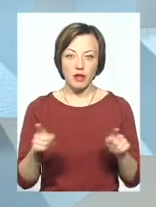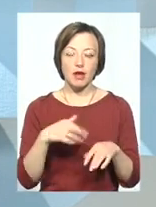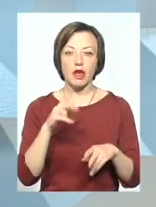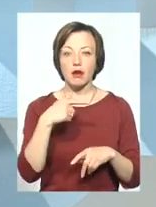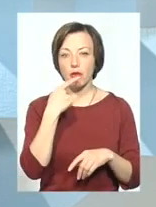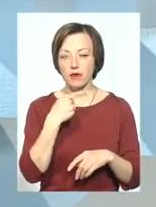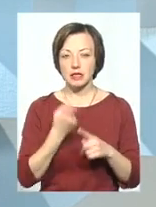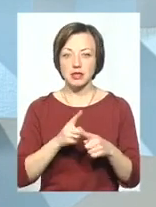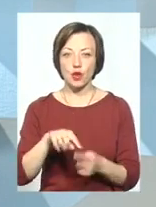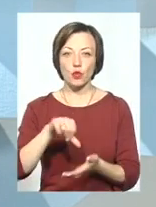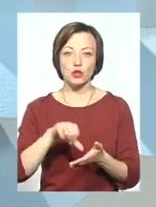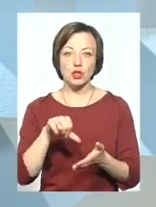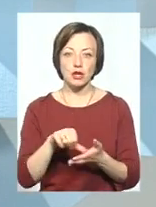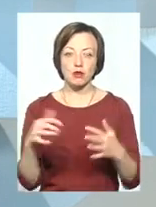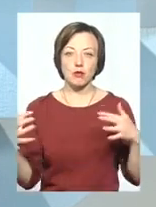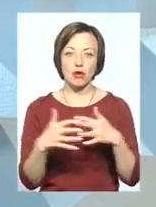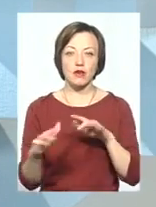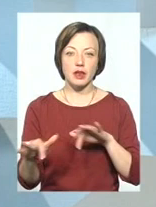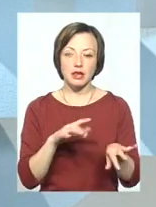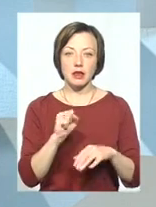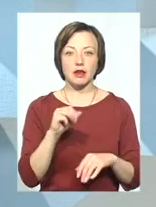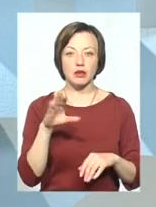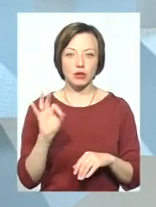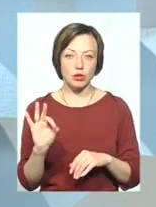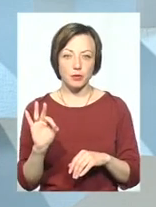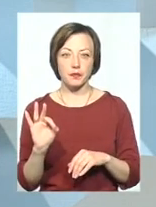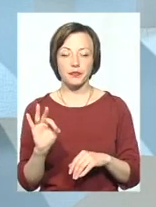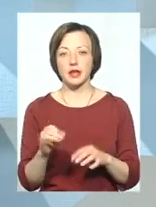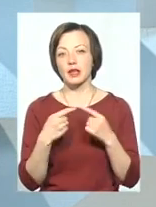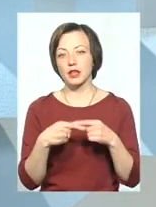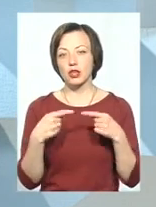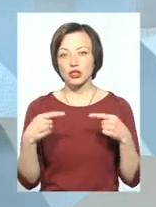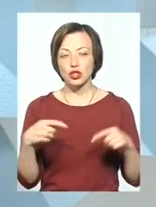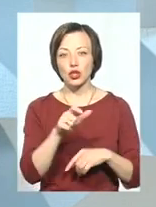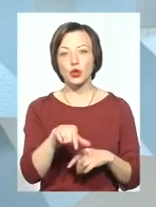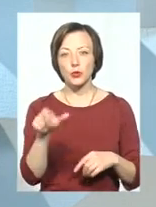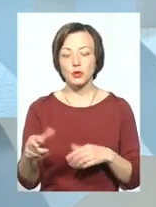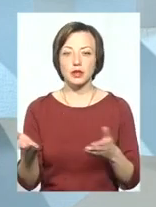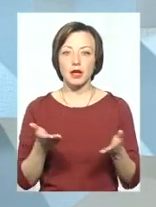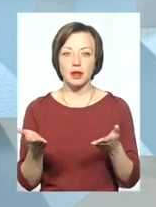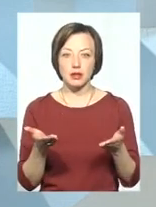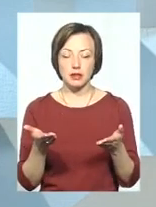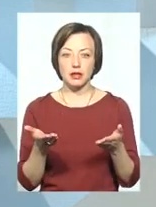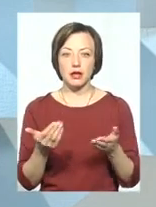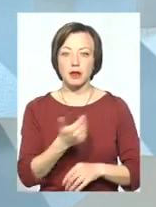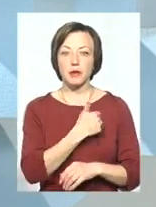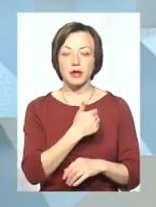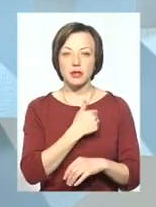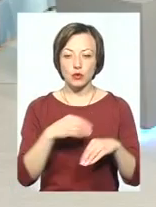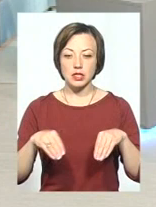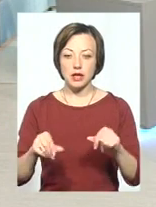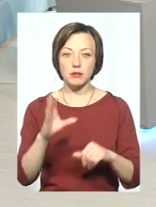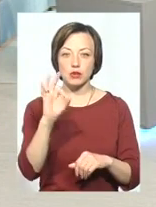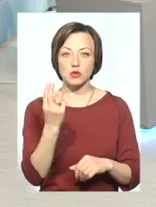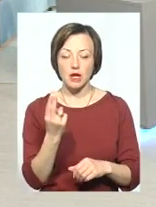як ми вже говорили, це учасники бойових дій антитерористичної операції, інші люди, які, скажімо, претендують на землі